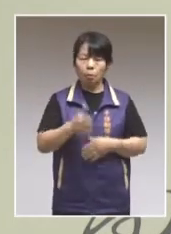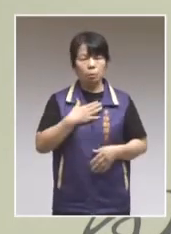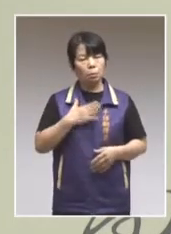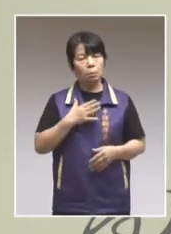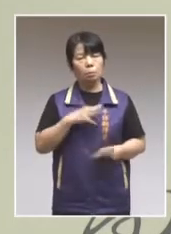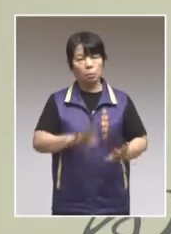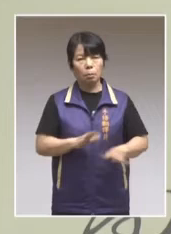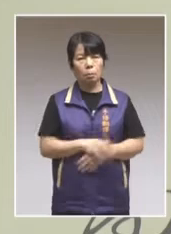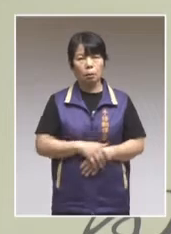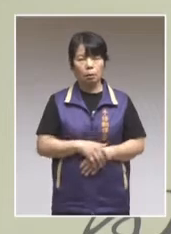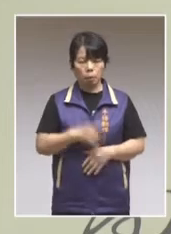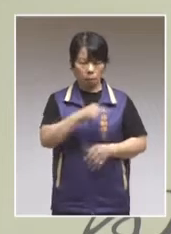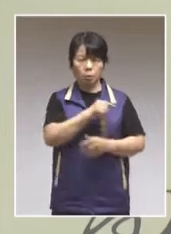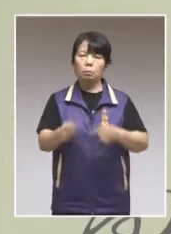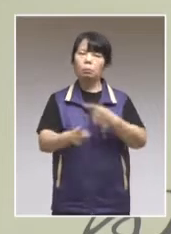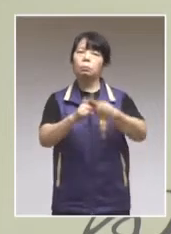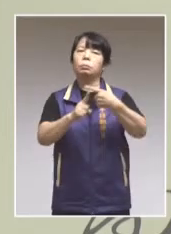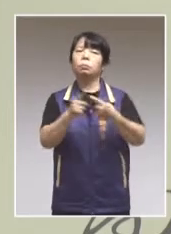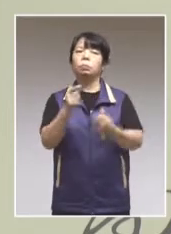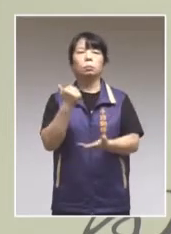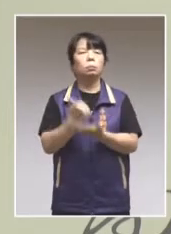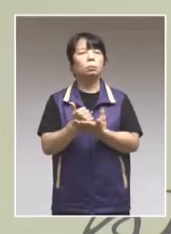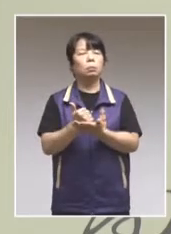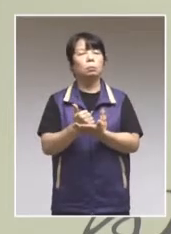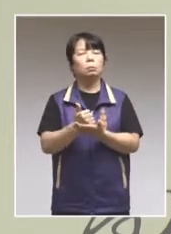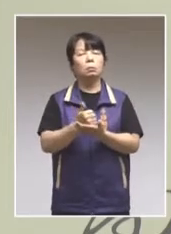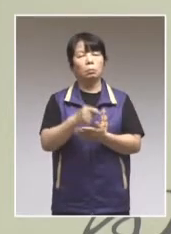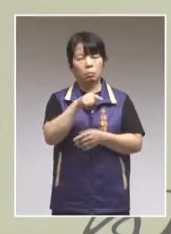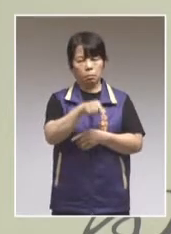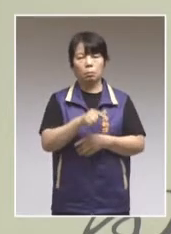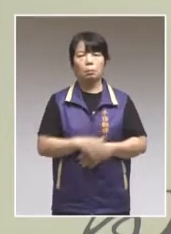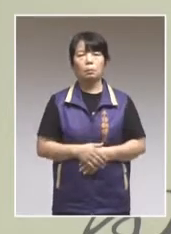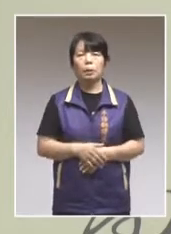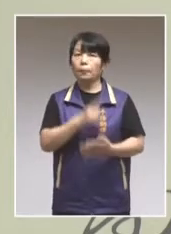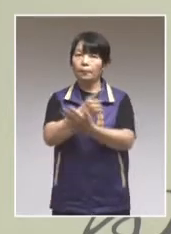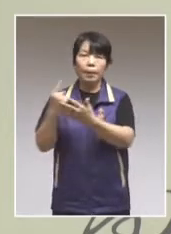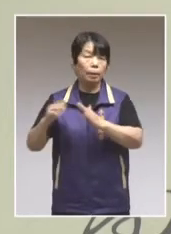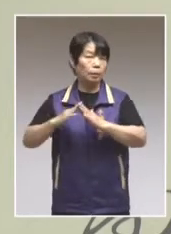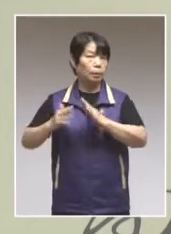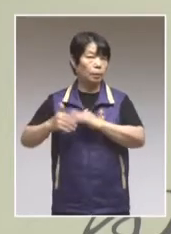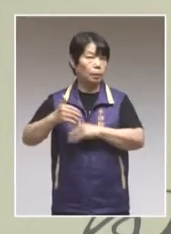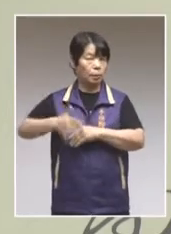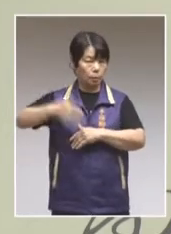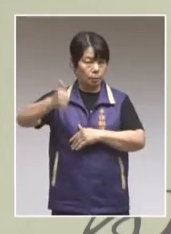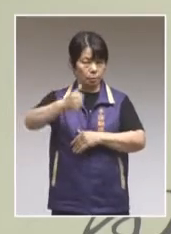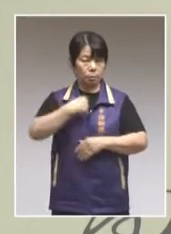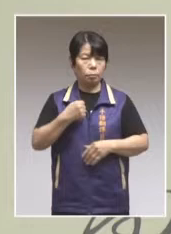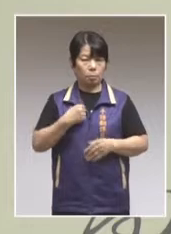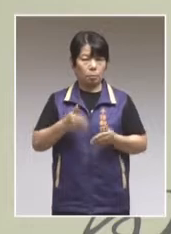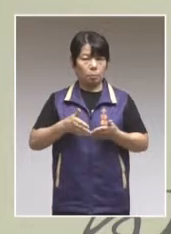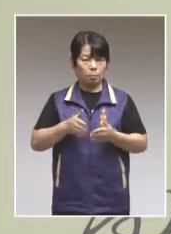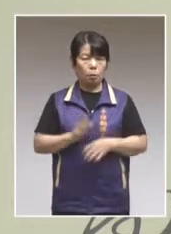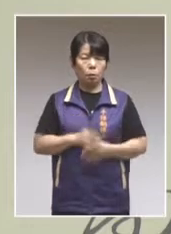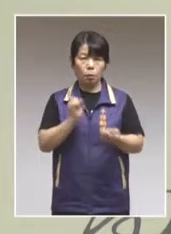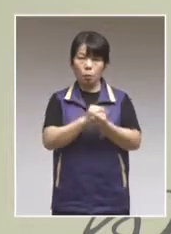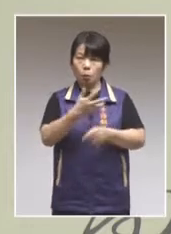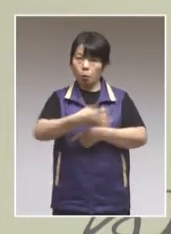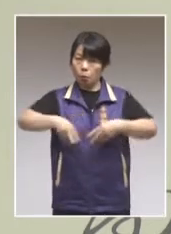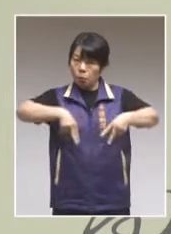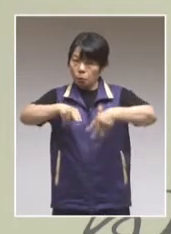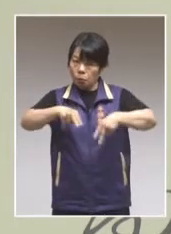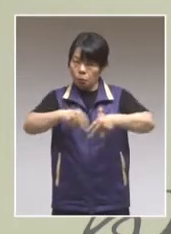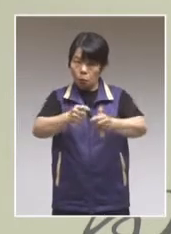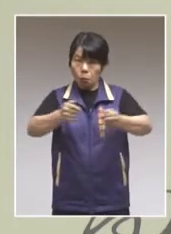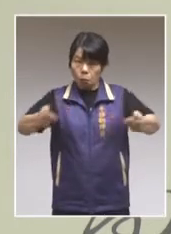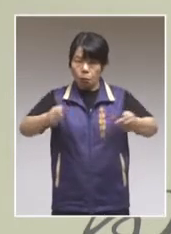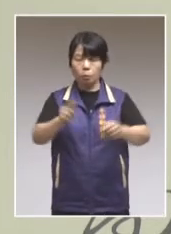冠的 case。那所以说我们每一位家长都应该要知道说，哎，这个流行可能会流行一